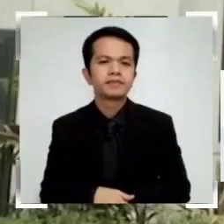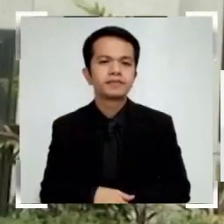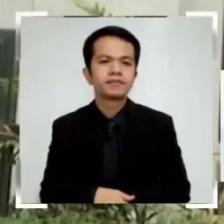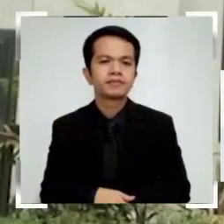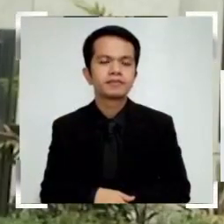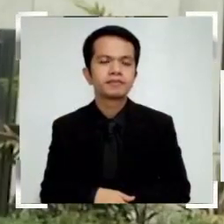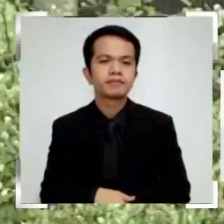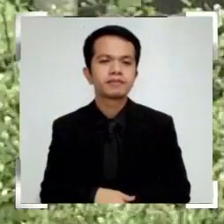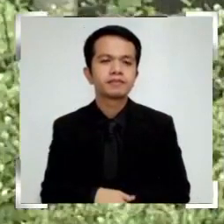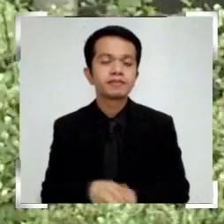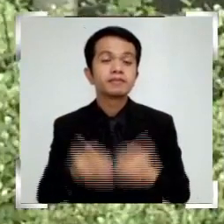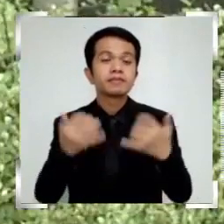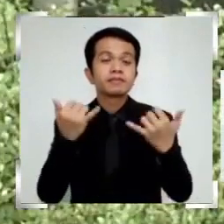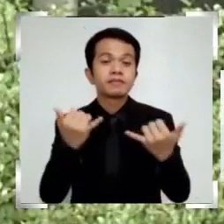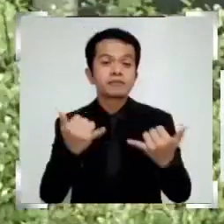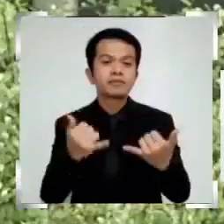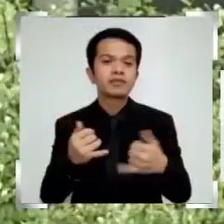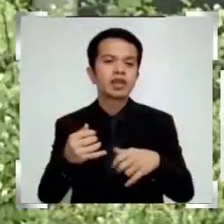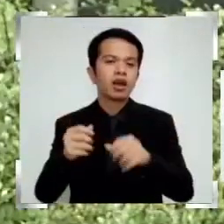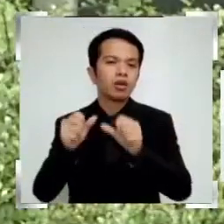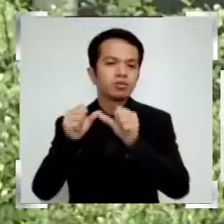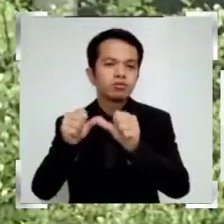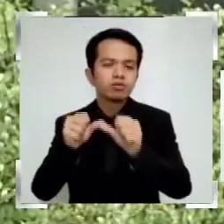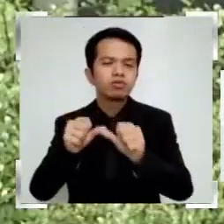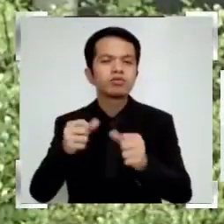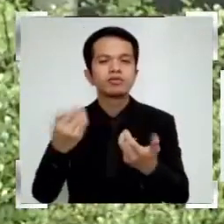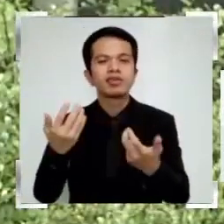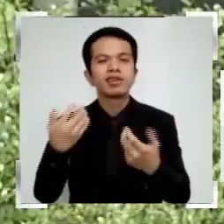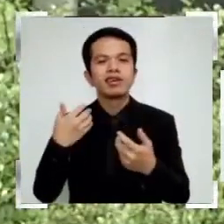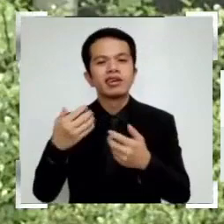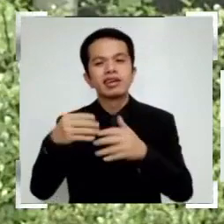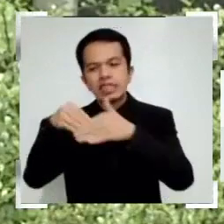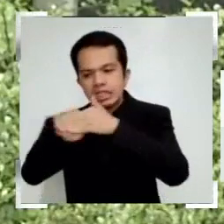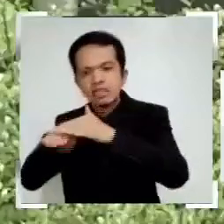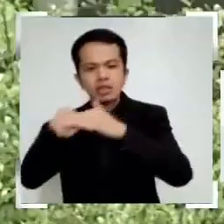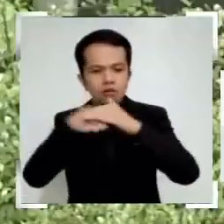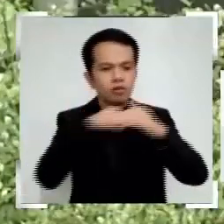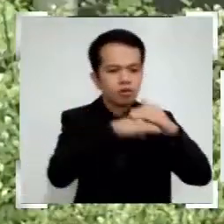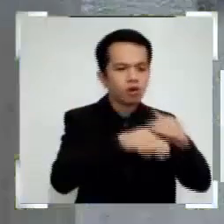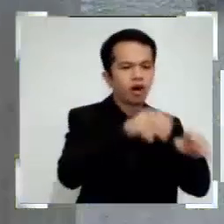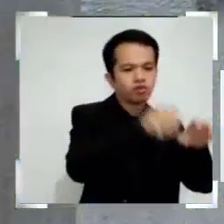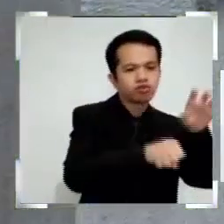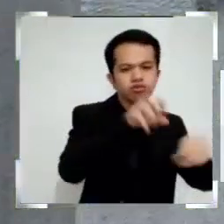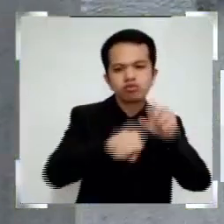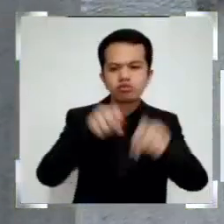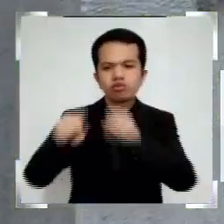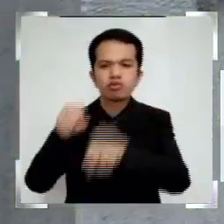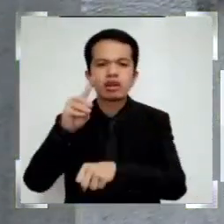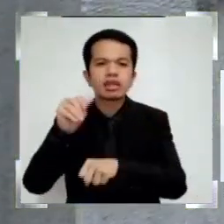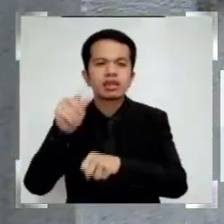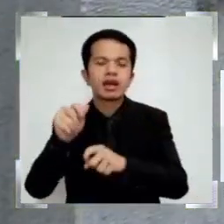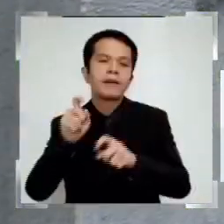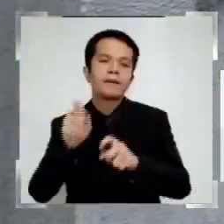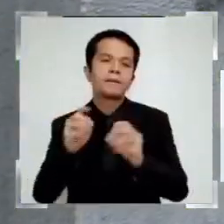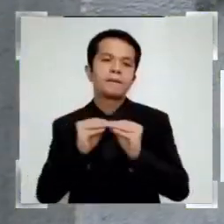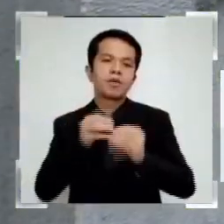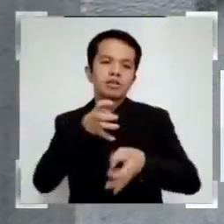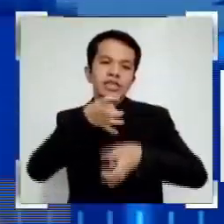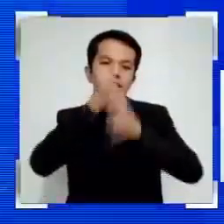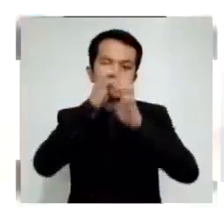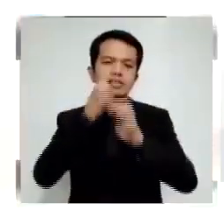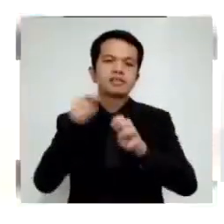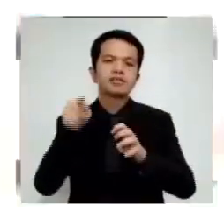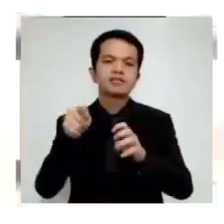dahil sunod-sunod ang mga nahahack na ahensya ng gobyerno, aminado ang DICT na kailangang palakasin ang data protection measures ng mga